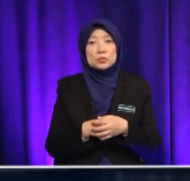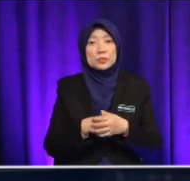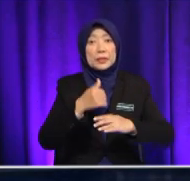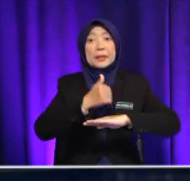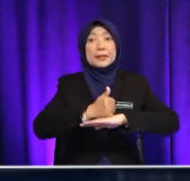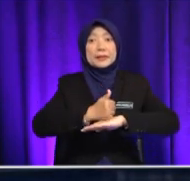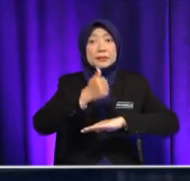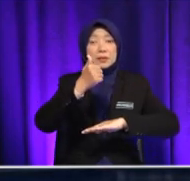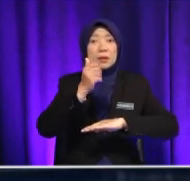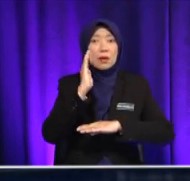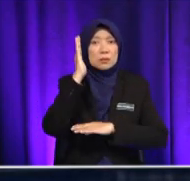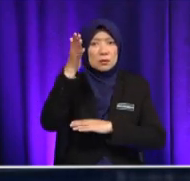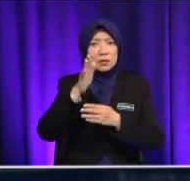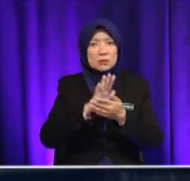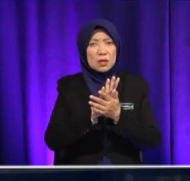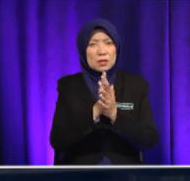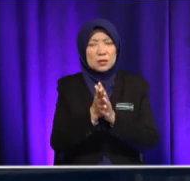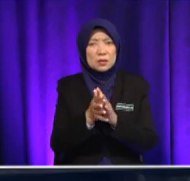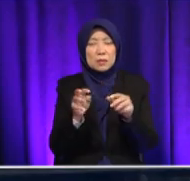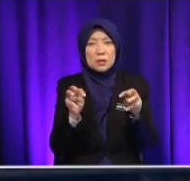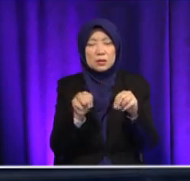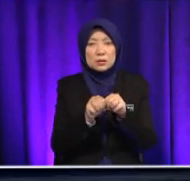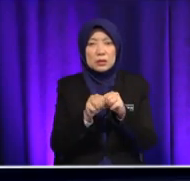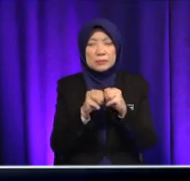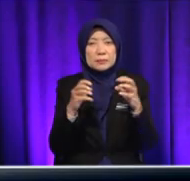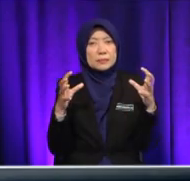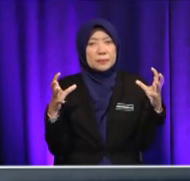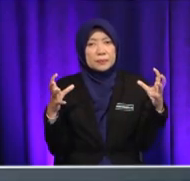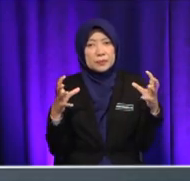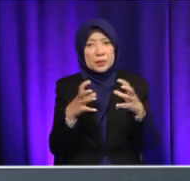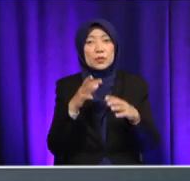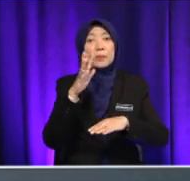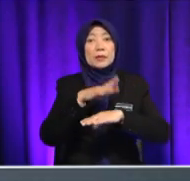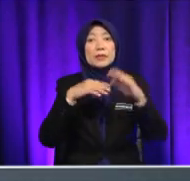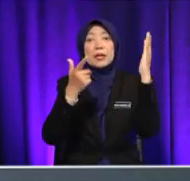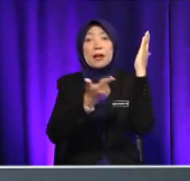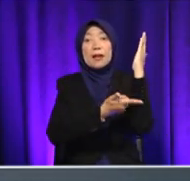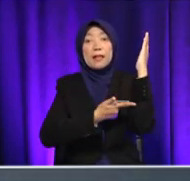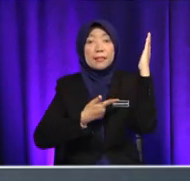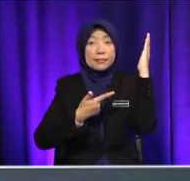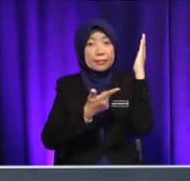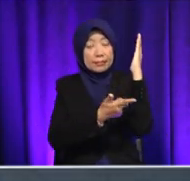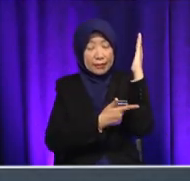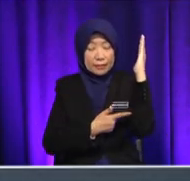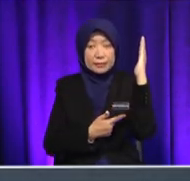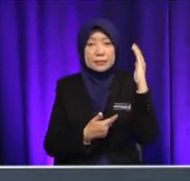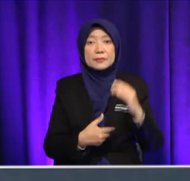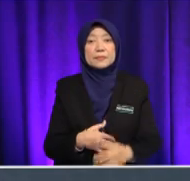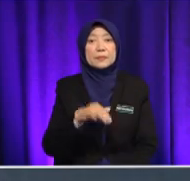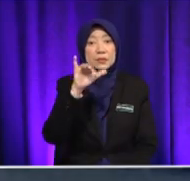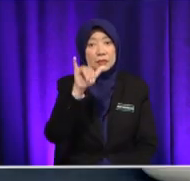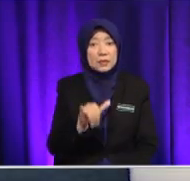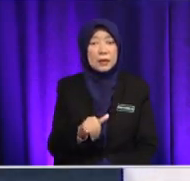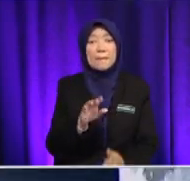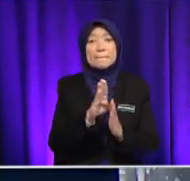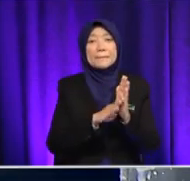satu ketulan yang kita panggil dia sebagai latex. Latex yang menggumpal. Okey, latex menggumpal. So